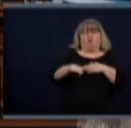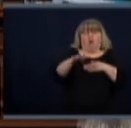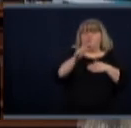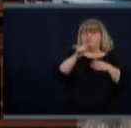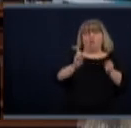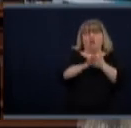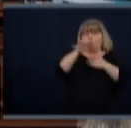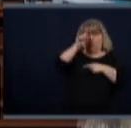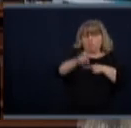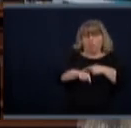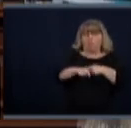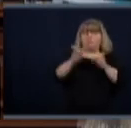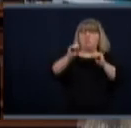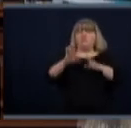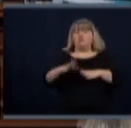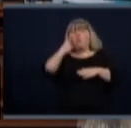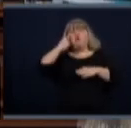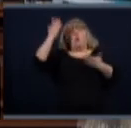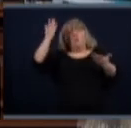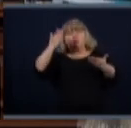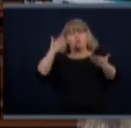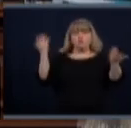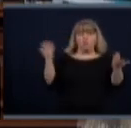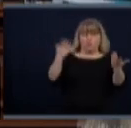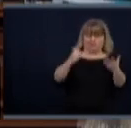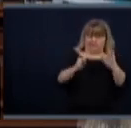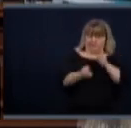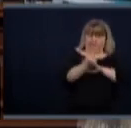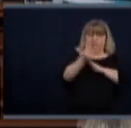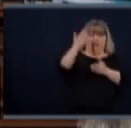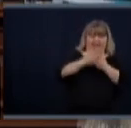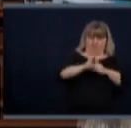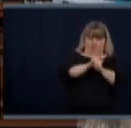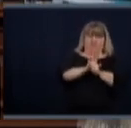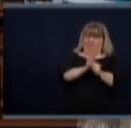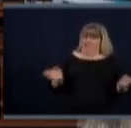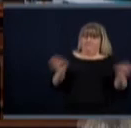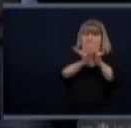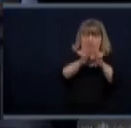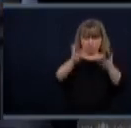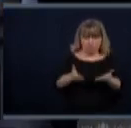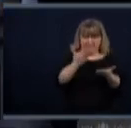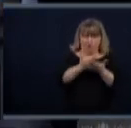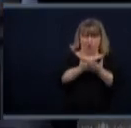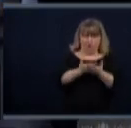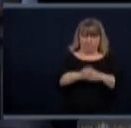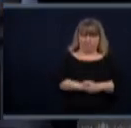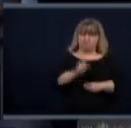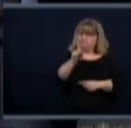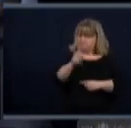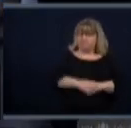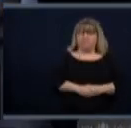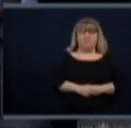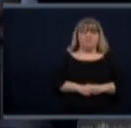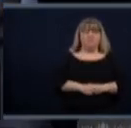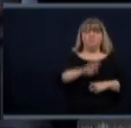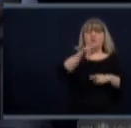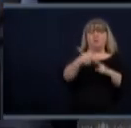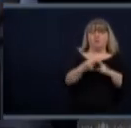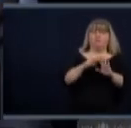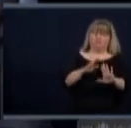on verra, ou est-ce qu'on dit non, on ferme l'école parce qu'il y a un cas de COVID? Bon, d'abord, là, notre objectif, ça n'a jamais été